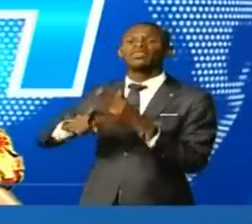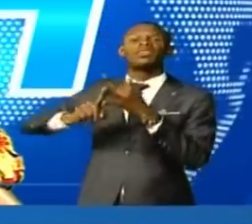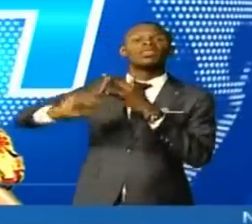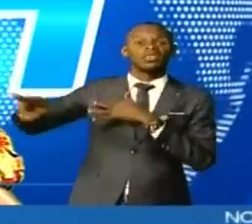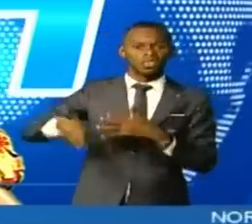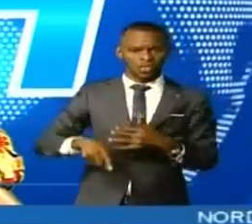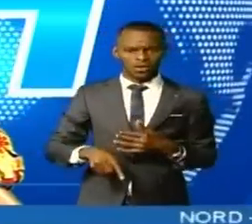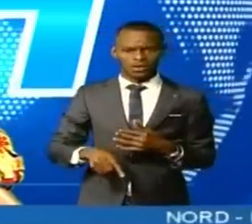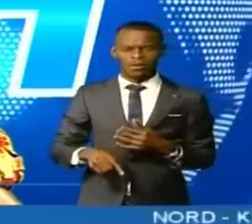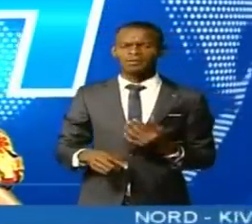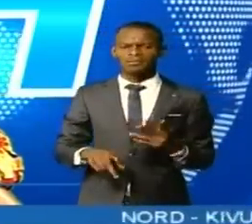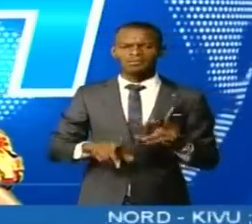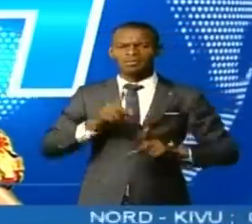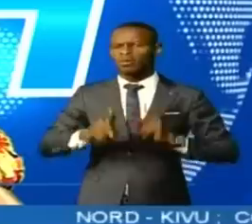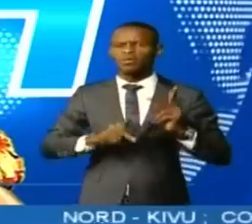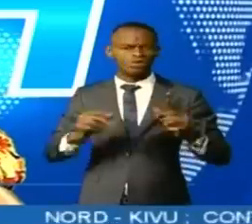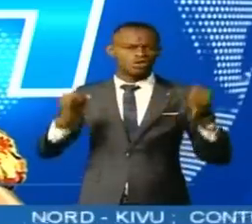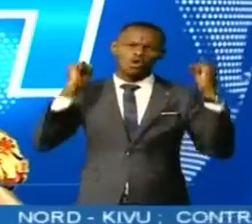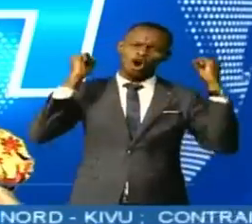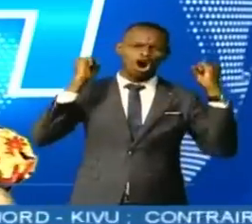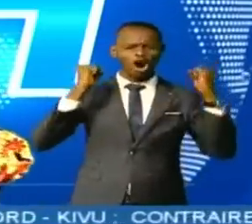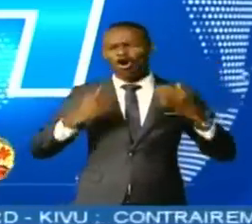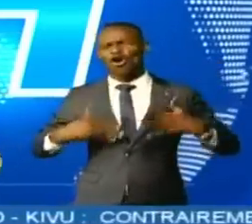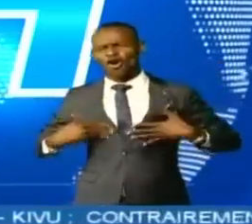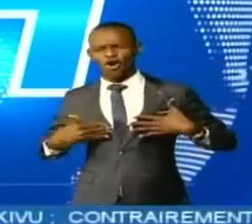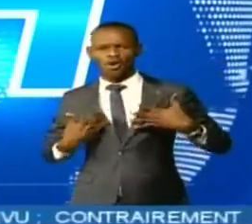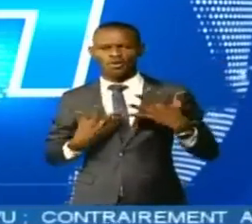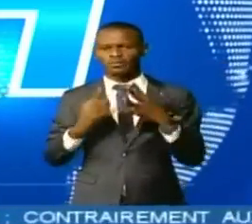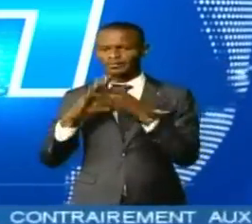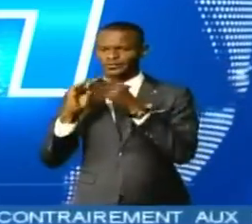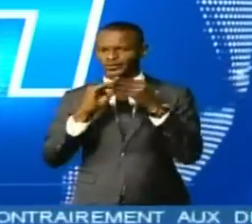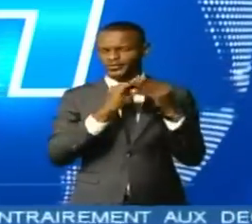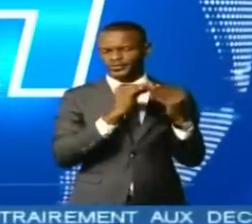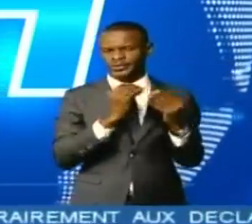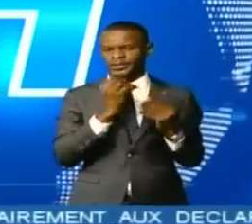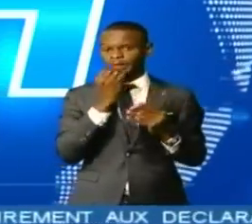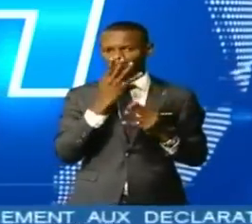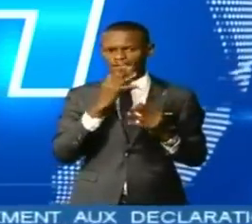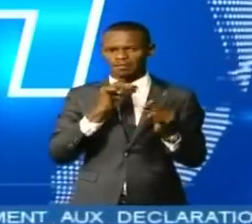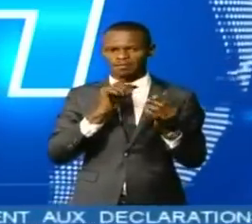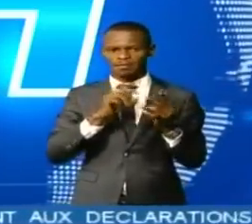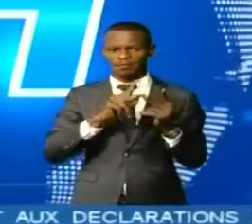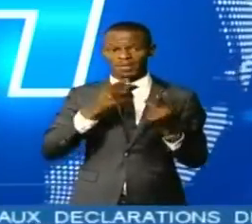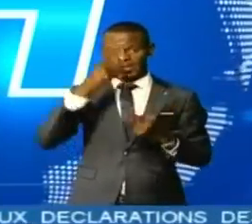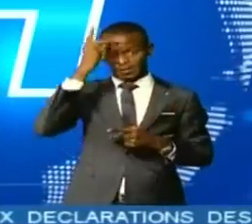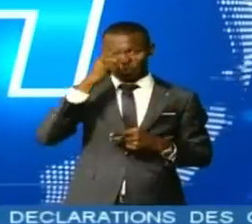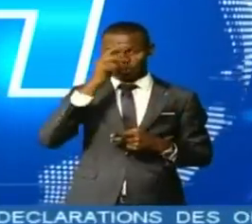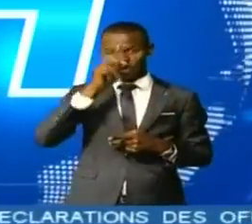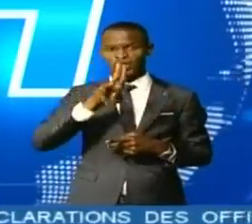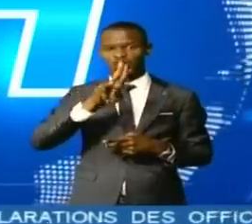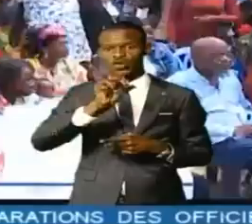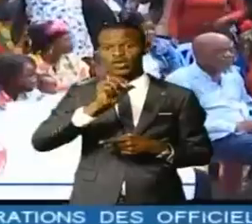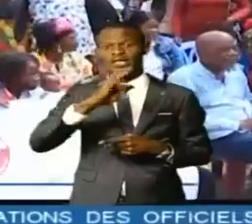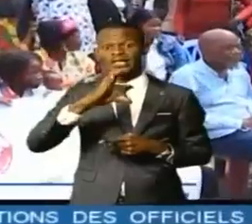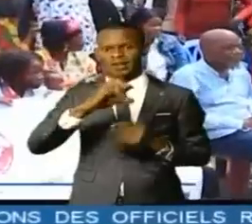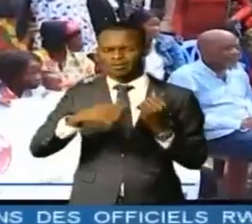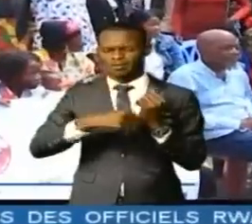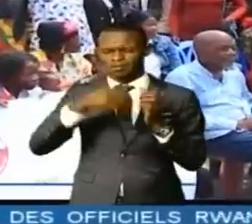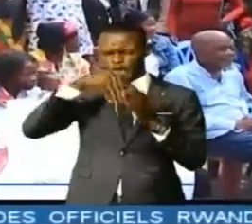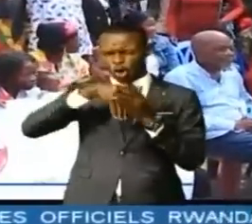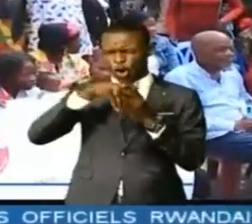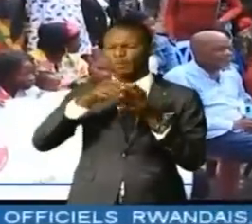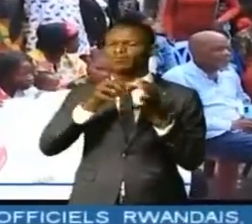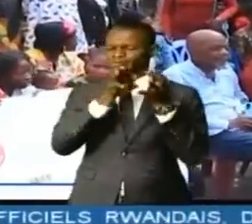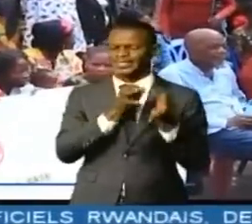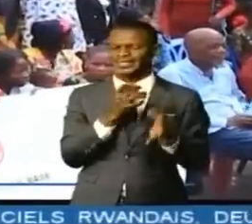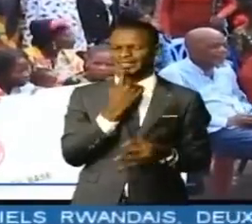du district de Mohamba. C'est un reportage de Nadine Toto rendu par Rodem Panda. Suivez. Venu